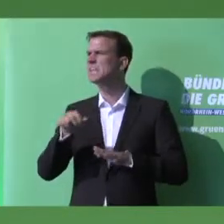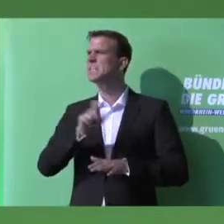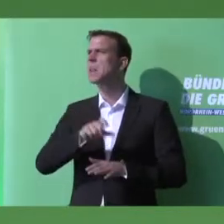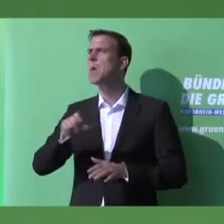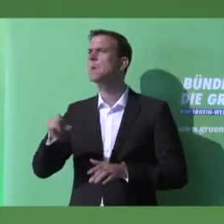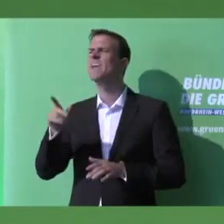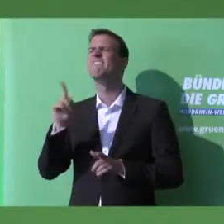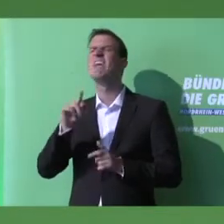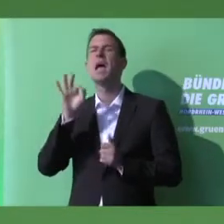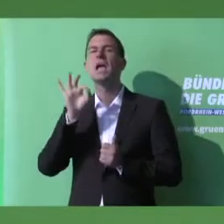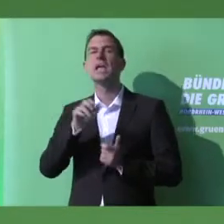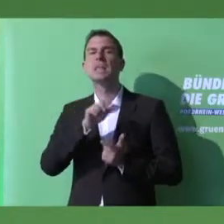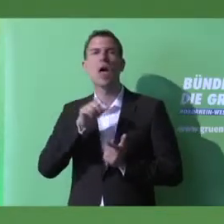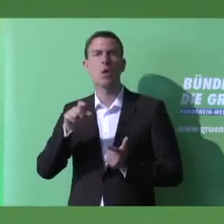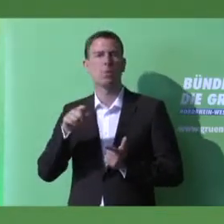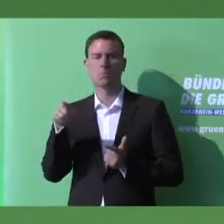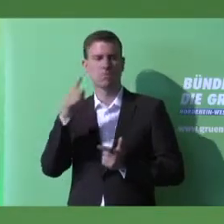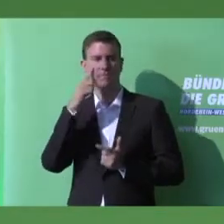dabei war,